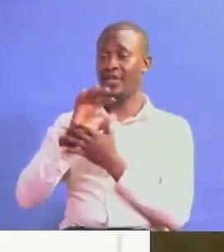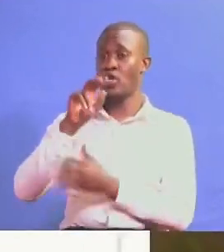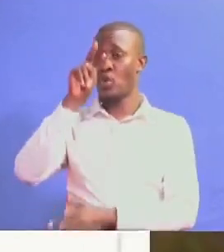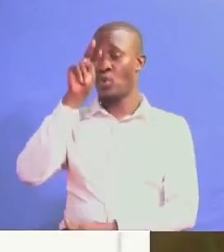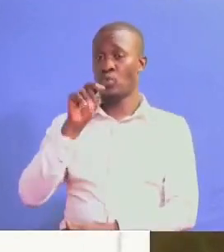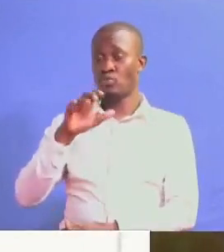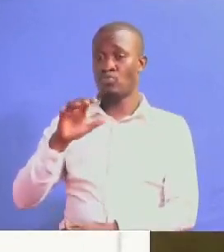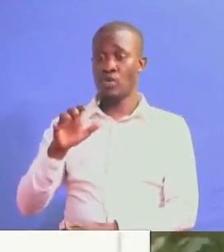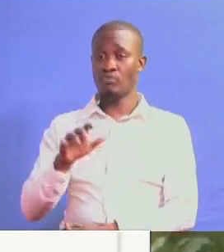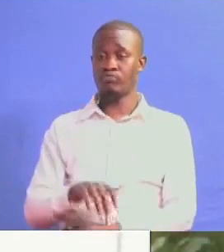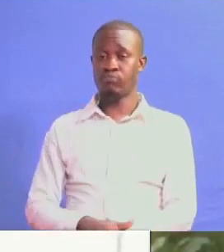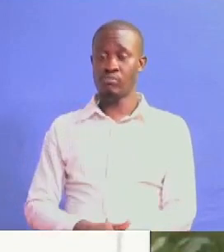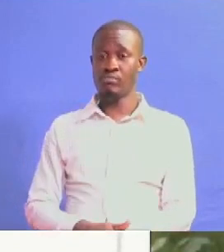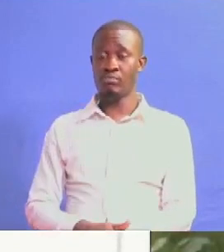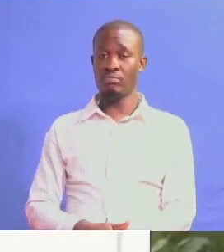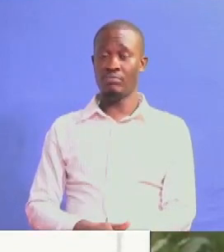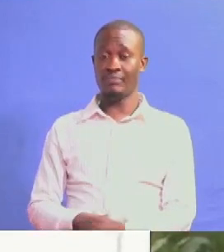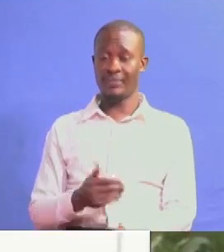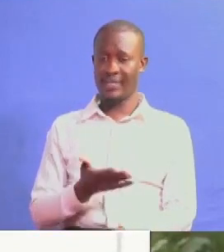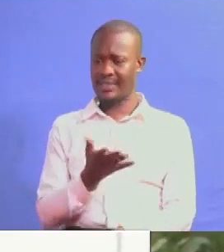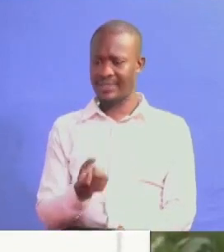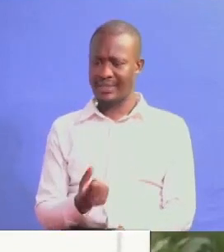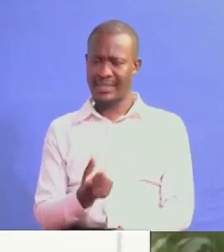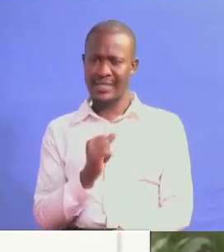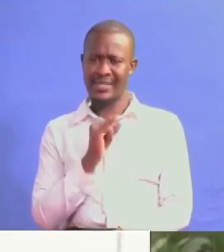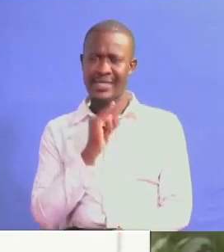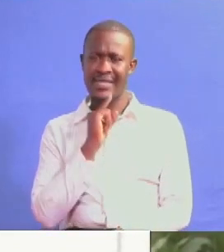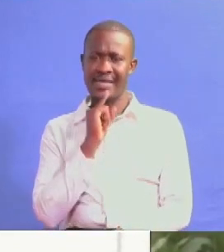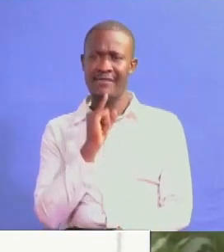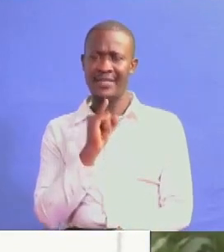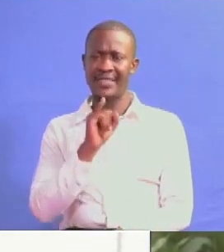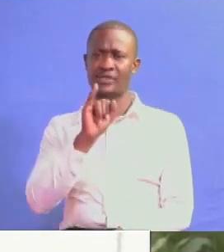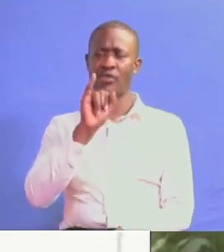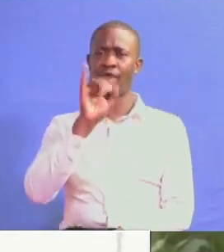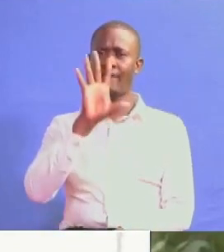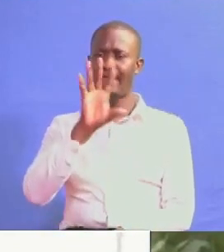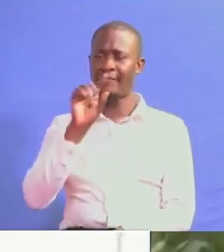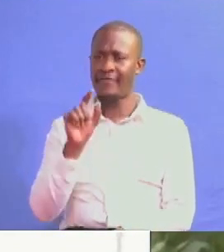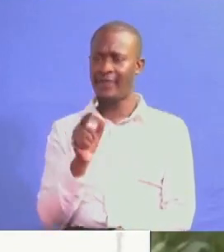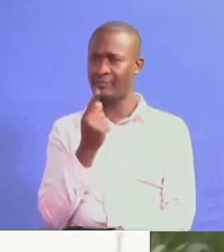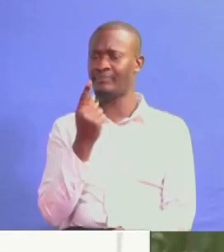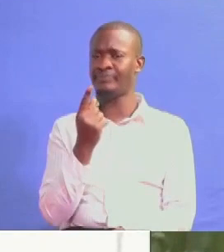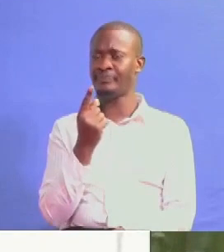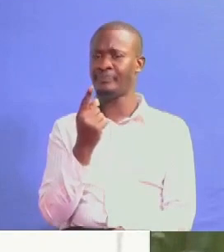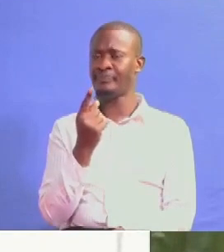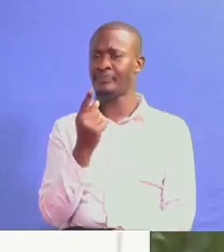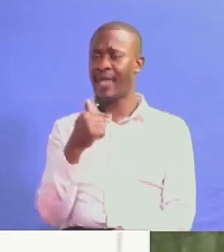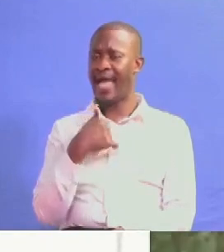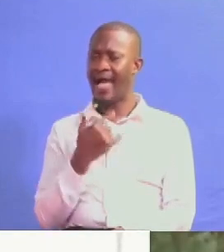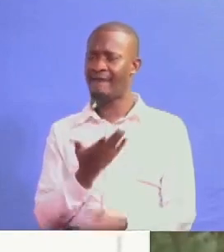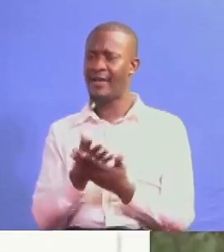Constituency. Hii miche kwa jumla ni 1500 ya mikorosho, alafu kuna